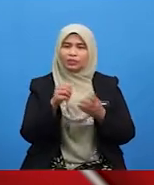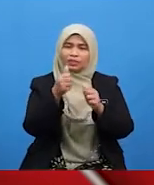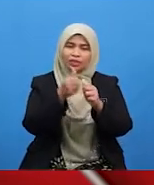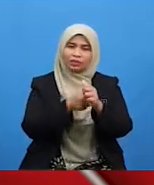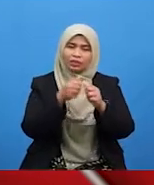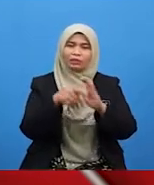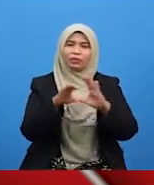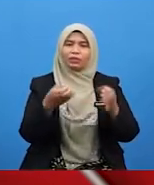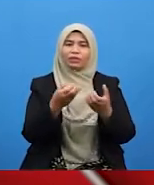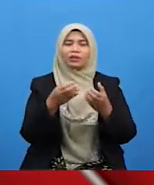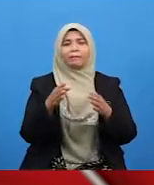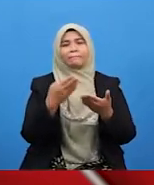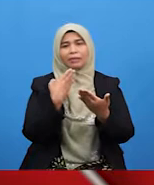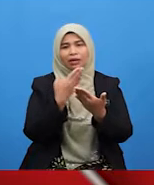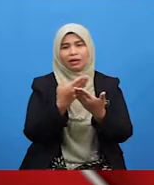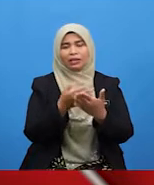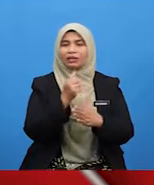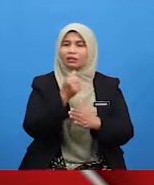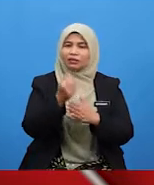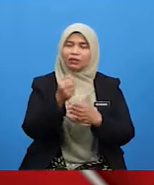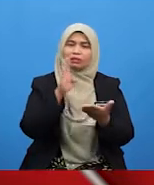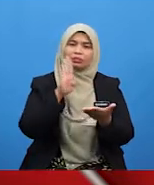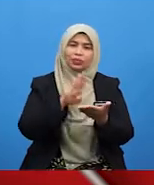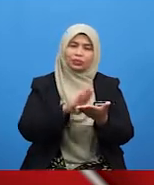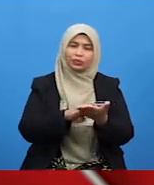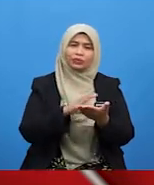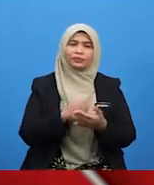perbuatan sama ada baik ataupun buruk.